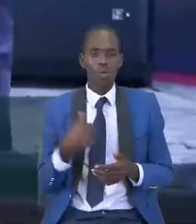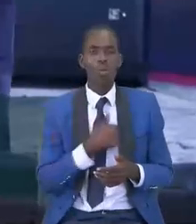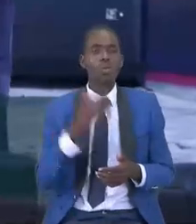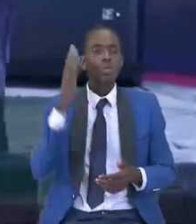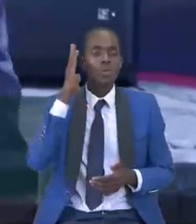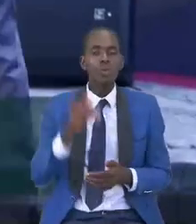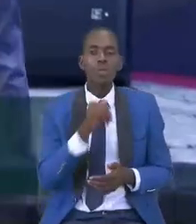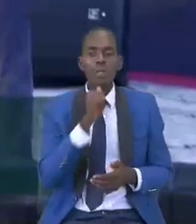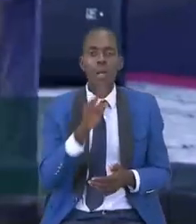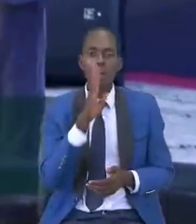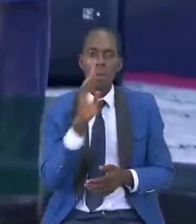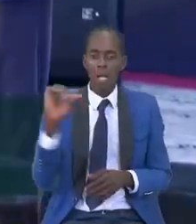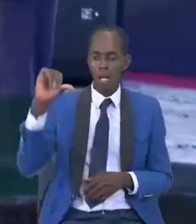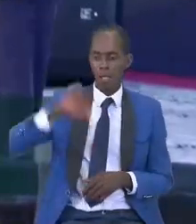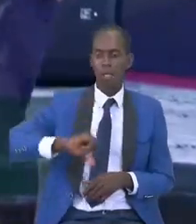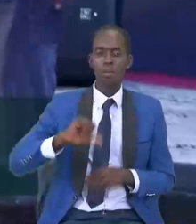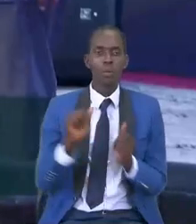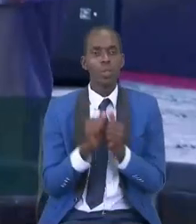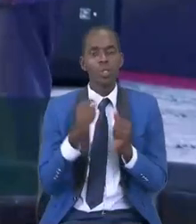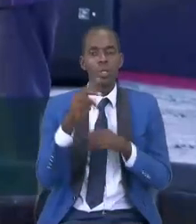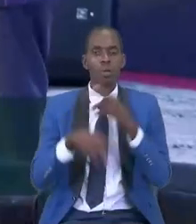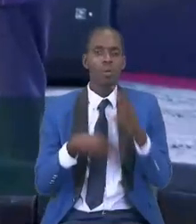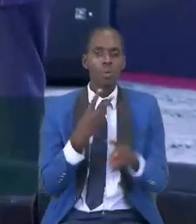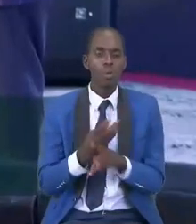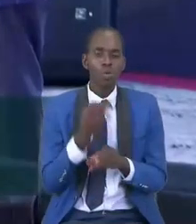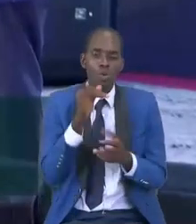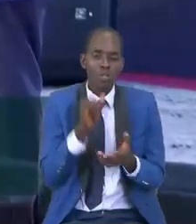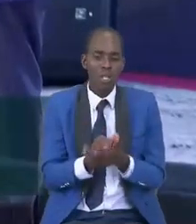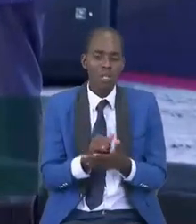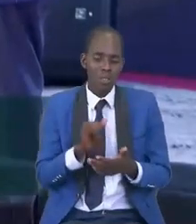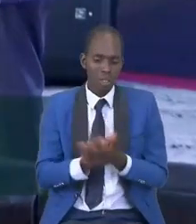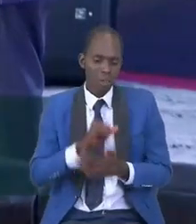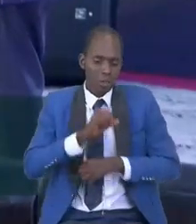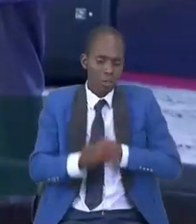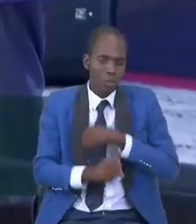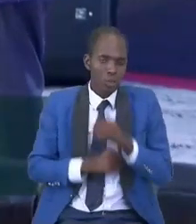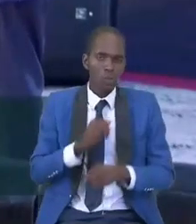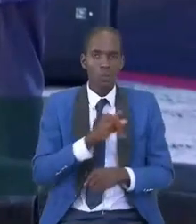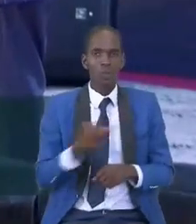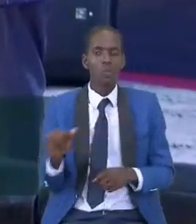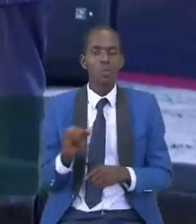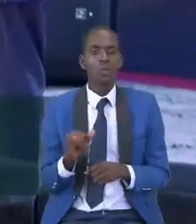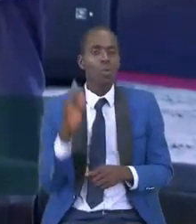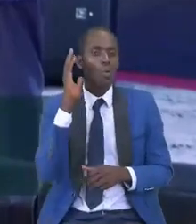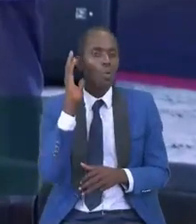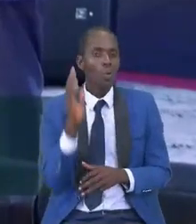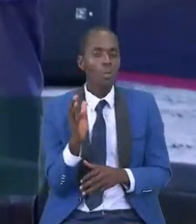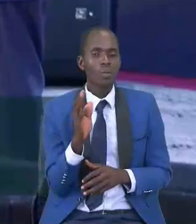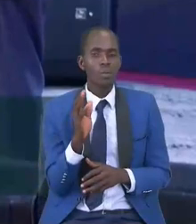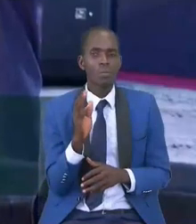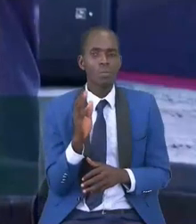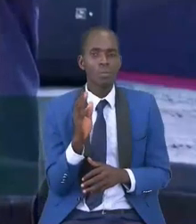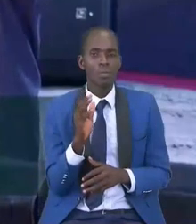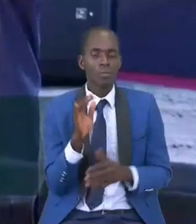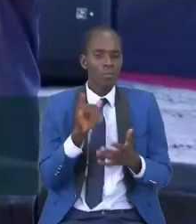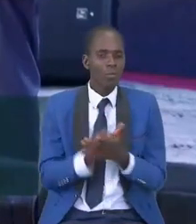pas condamnés avec le monde. C'est pour que cette souffrance nous amène à réfléchir, que